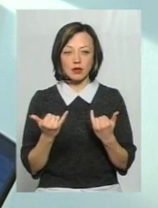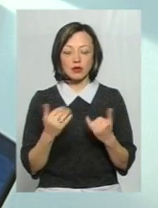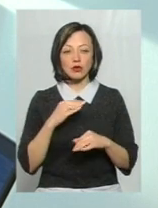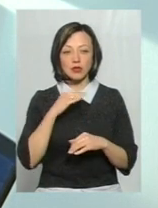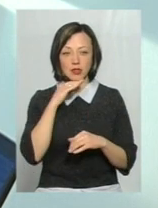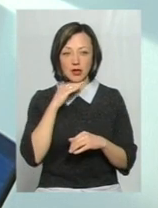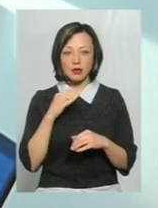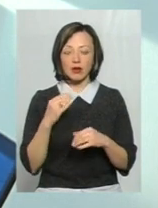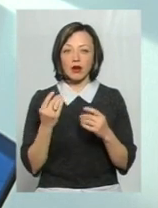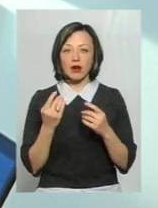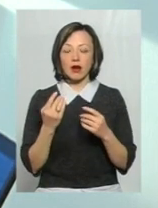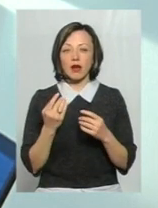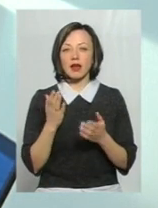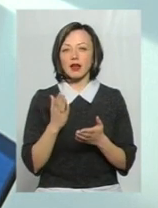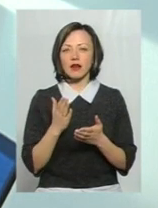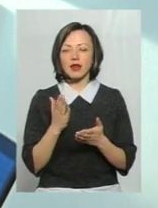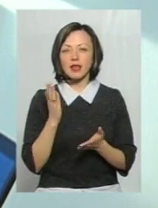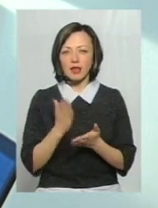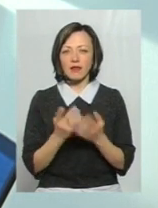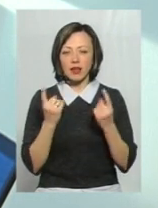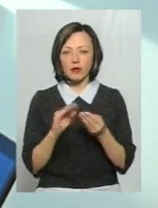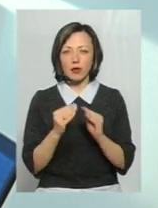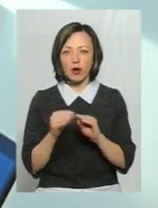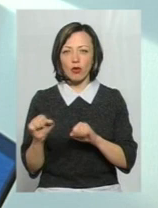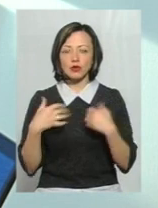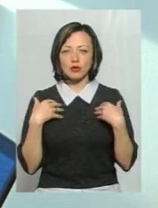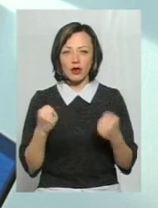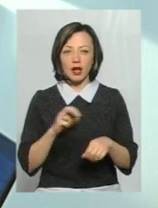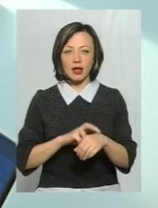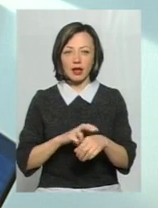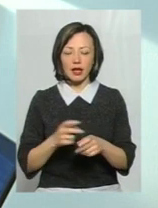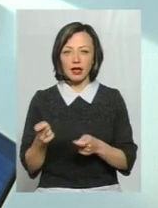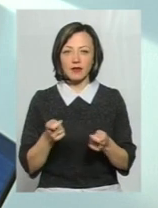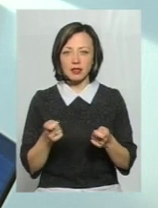достатньо великі проблеми є в охороні здоров'я від того, що лікарі,